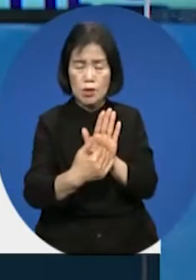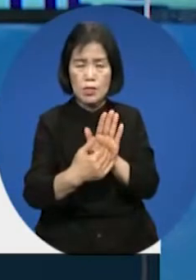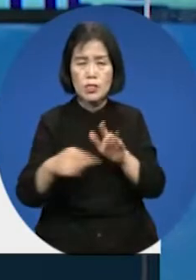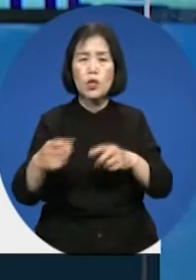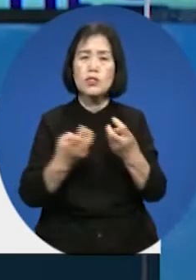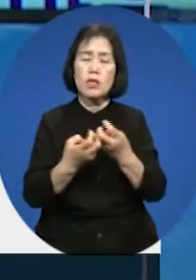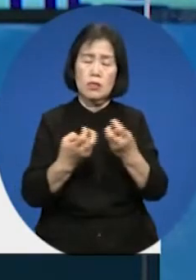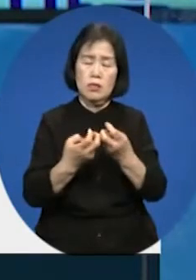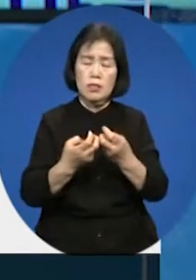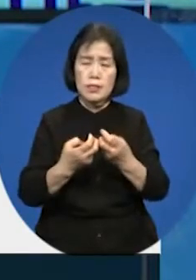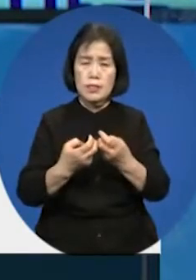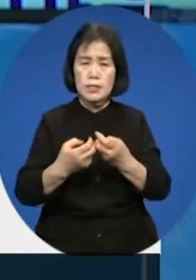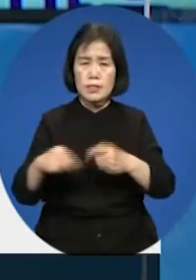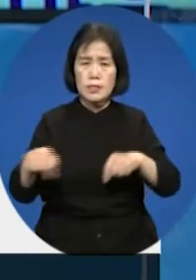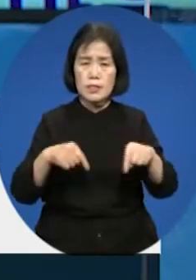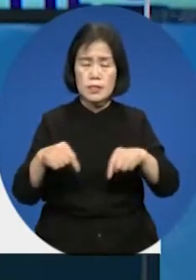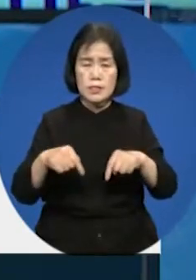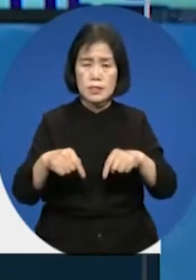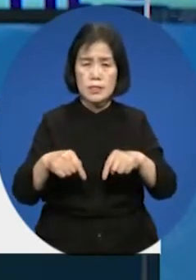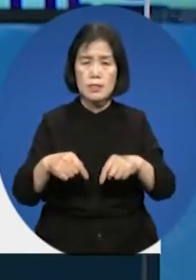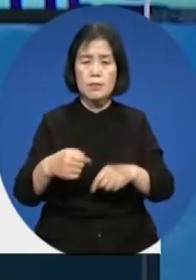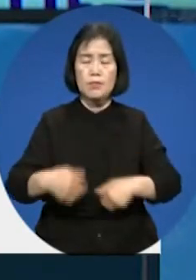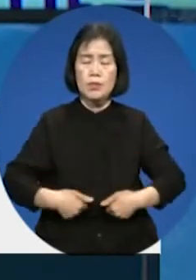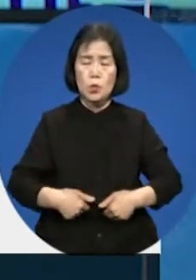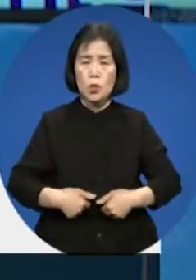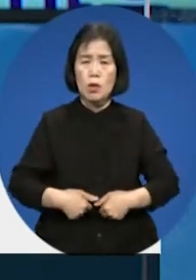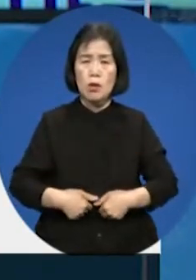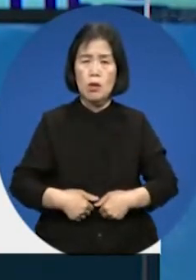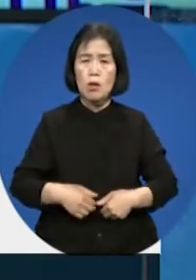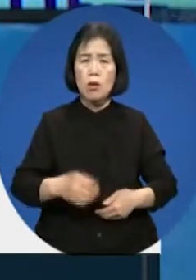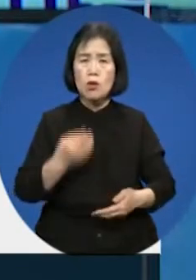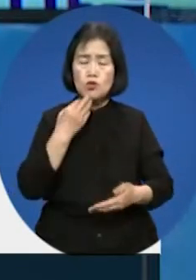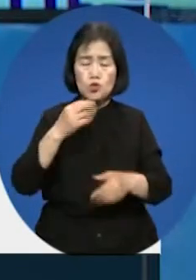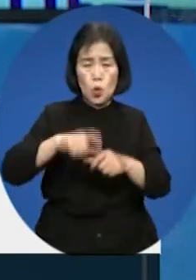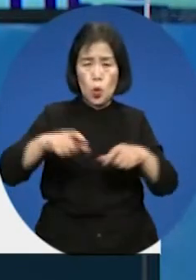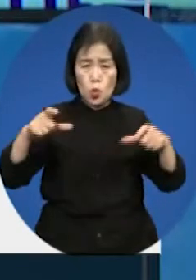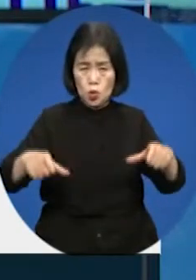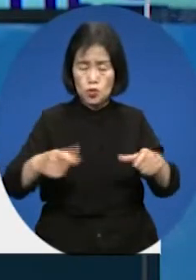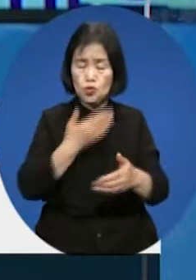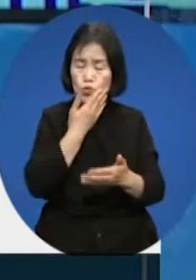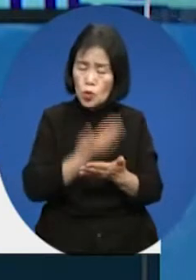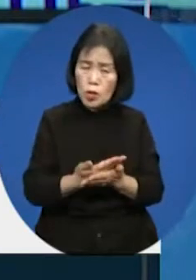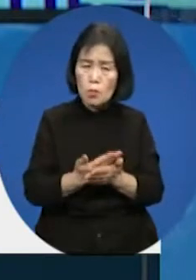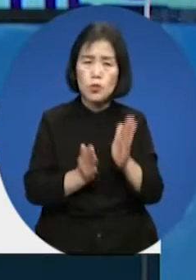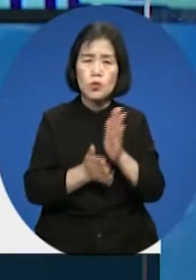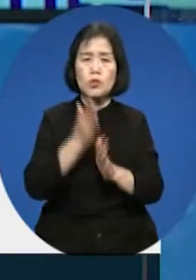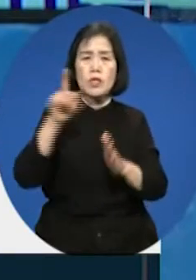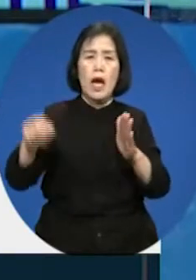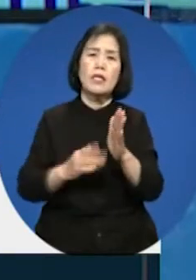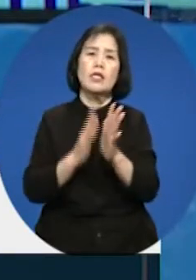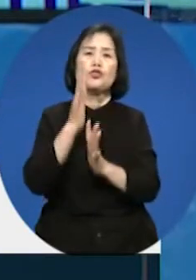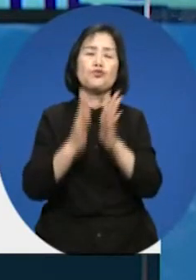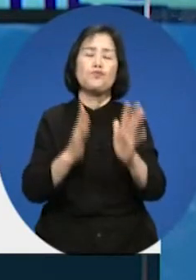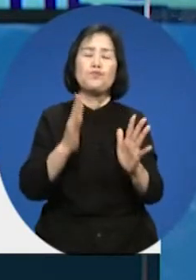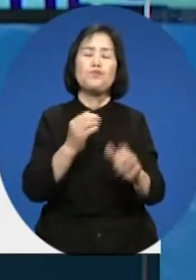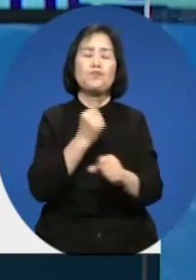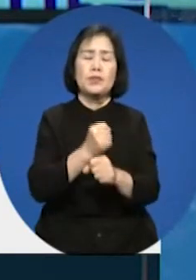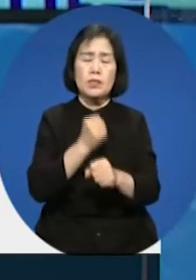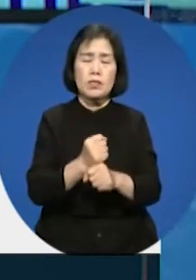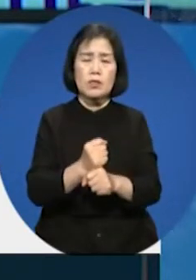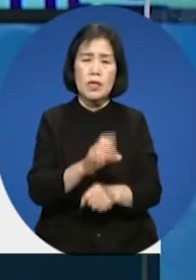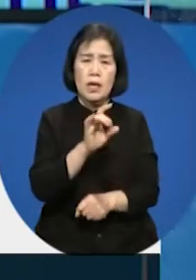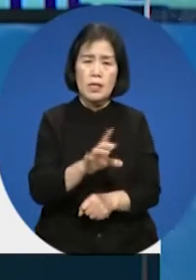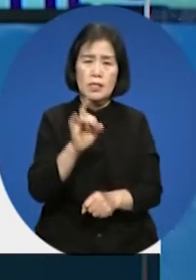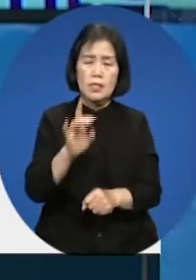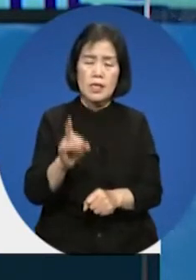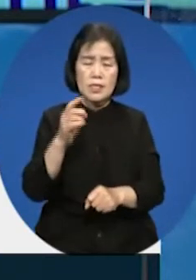이런 경제적인 문제뿐만 아니라 수도권에 중요한 것은 도시 안의 숲을 조성해 나가는 작업부터 하나하나 차근차근